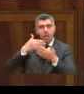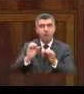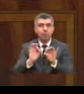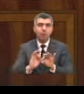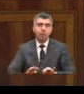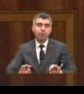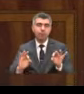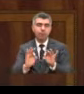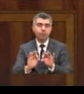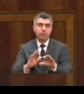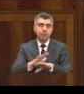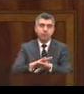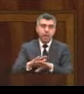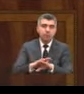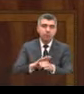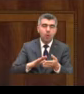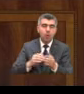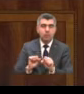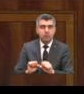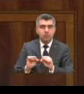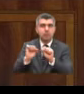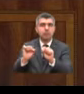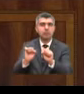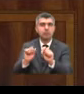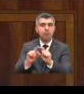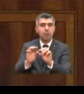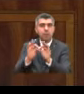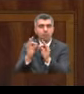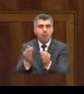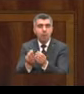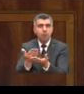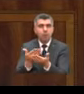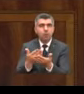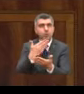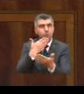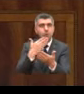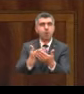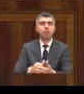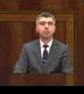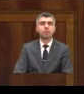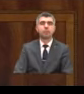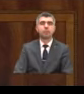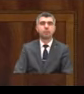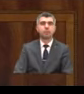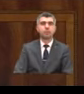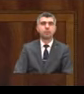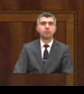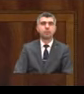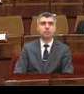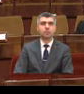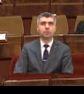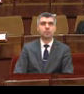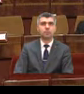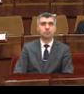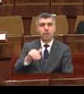سياسات عمومية لمواجهة العنف والتفكك الأسري. شكرا. شكرا. تعقيب